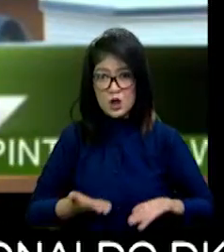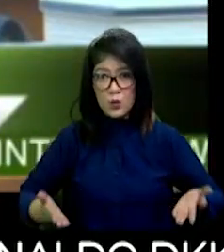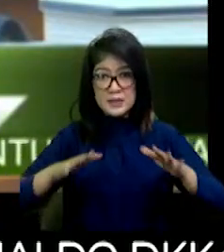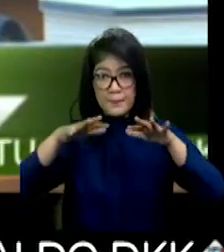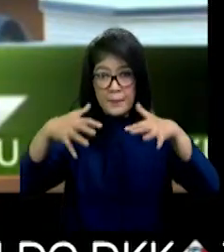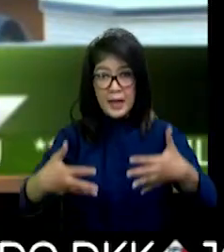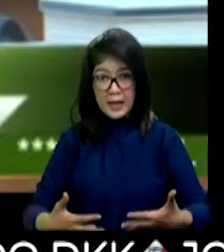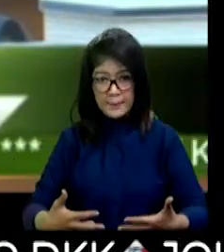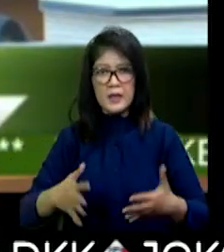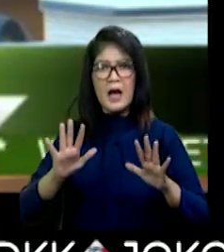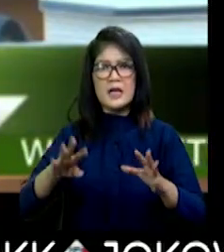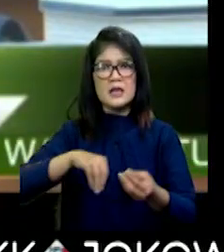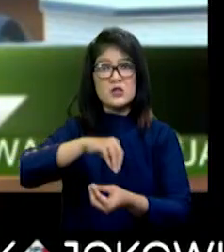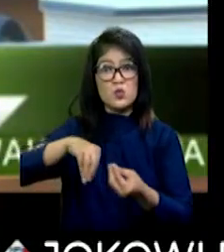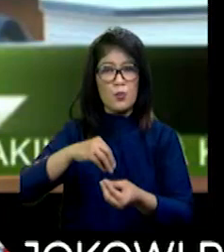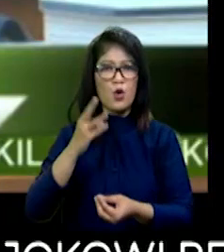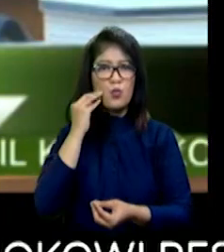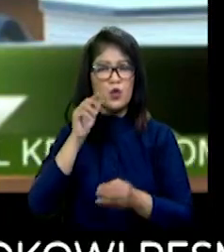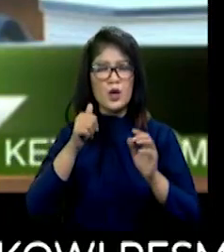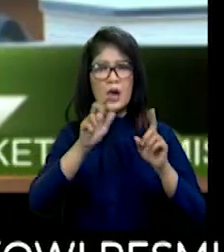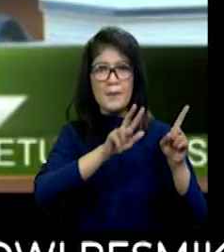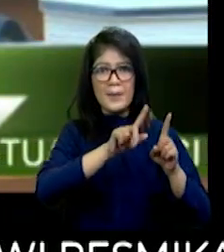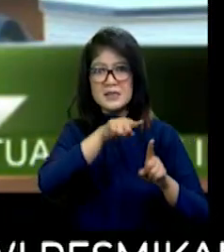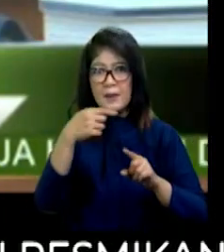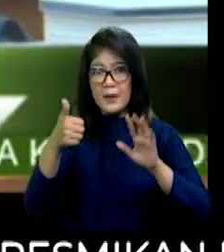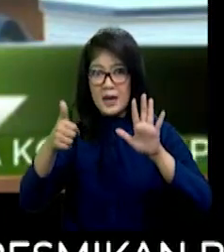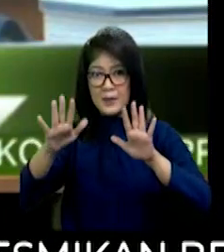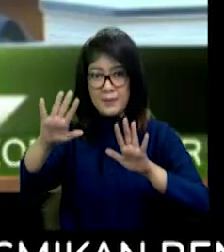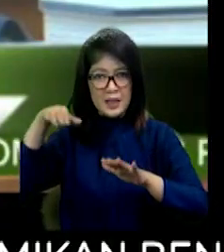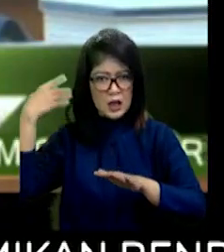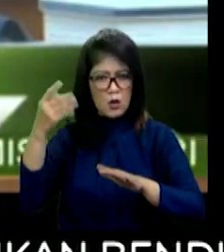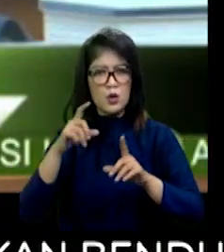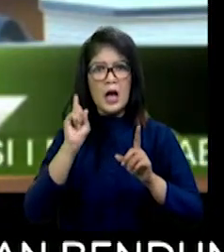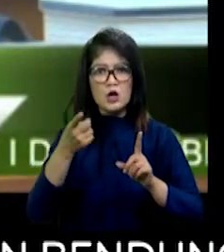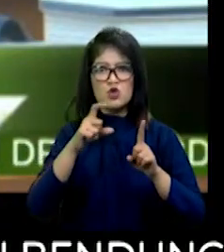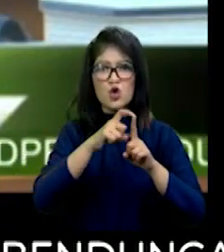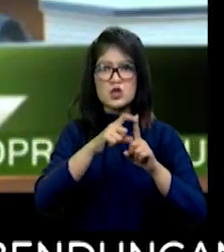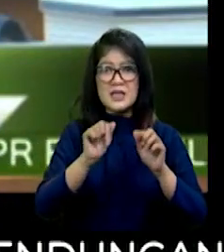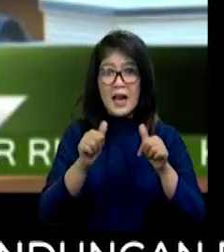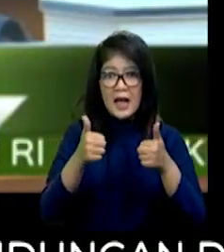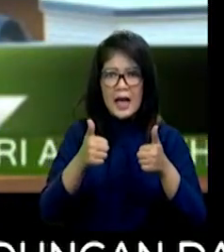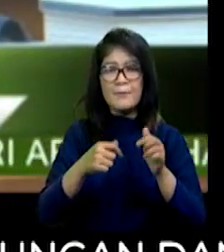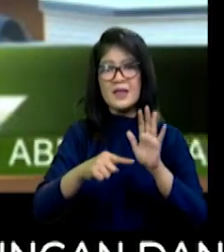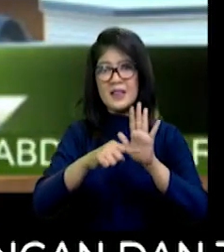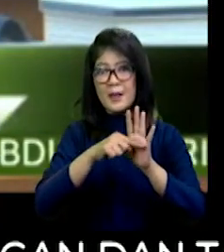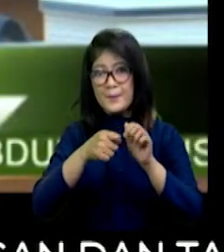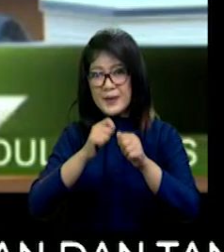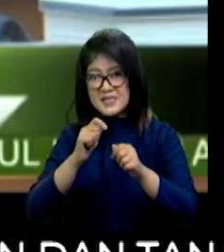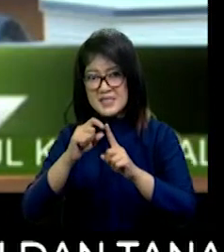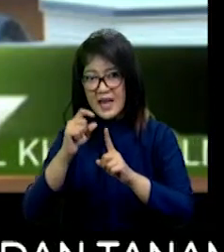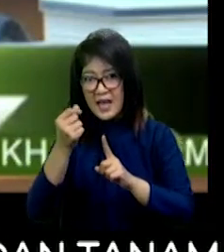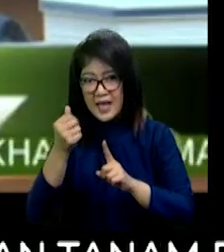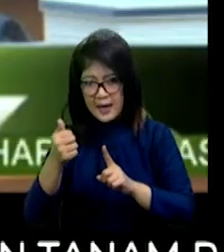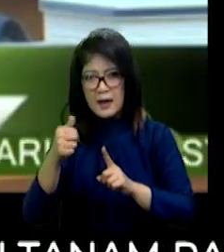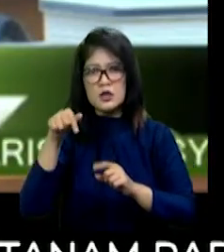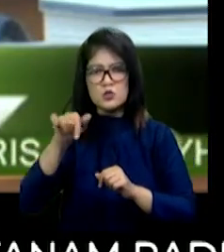18 hingga 65 tahun yang telah divaksinasi dosis lengkap serta hasil tes PCR negatif yang